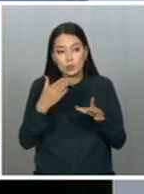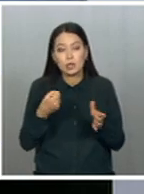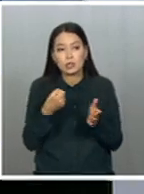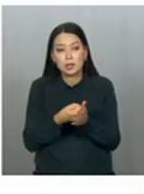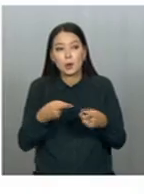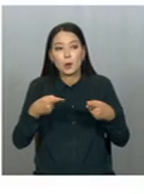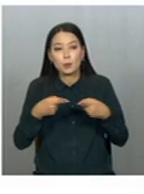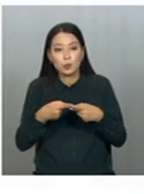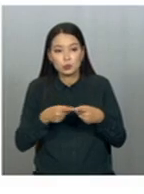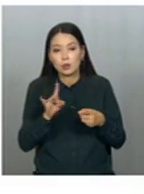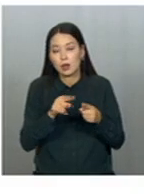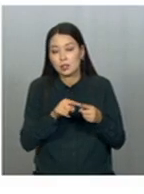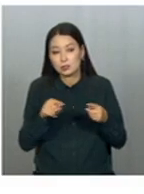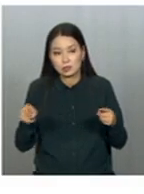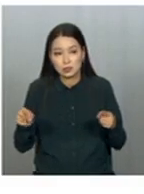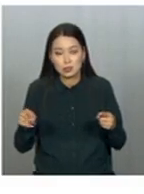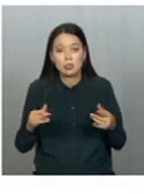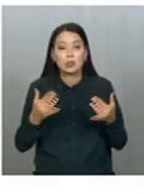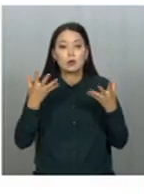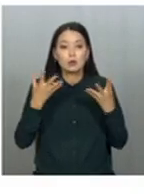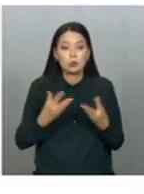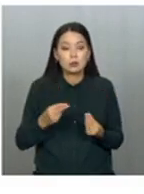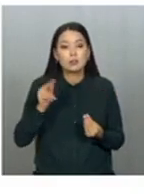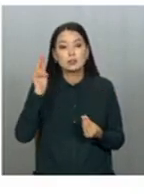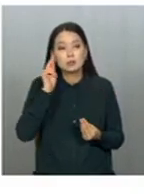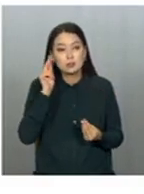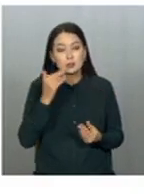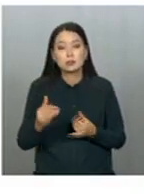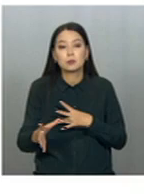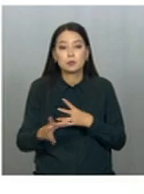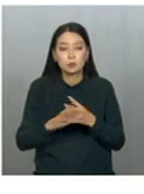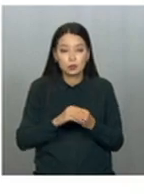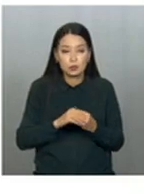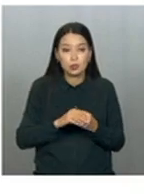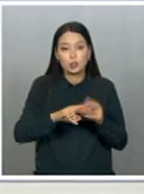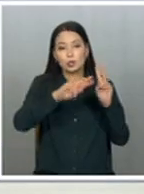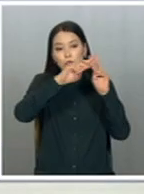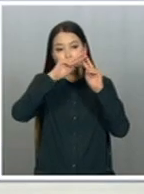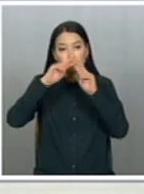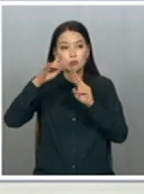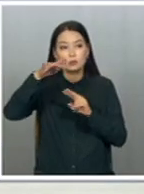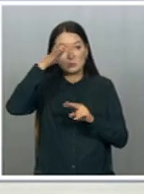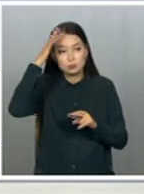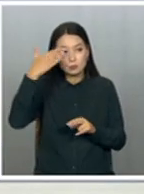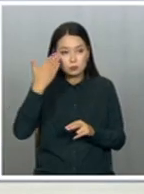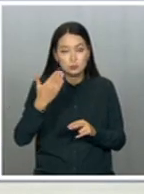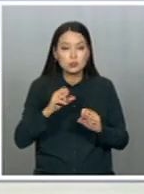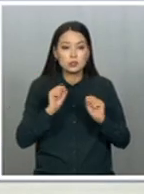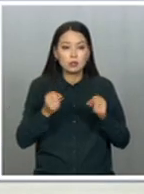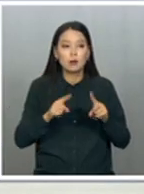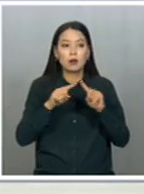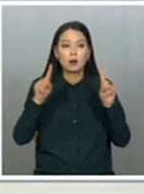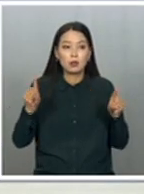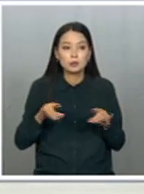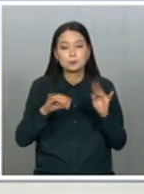қашықтық. Сонымен бүгінгі сабақта біз сіздермен жұлдызды аспанның жылжымалы картасынан